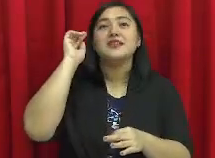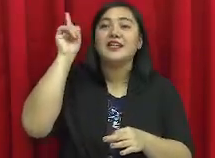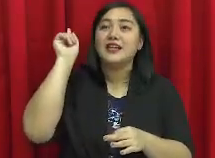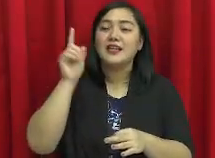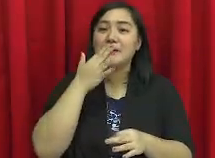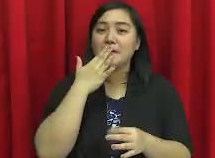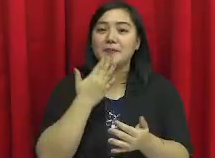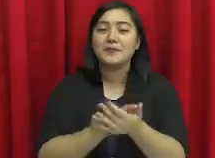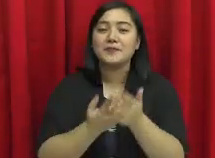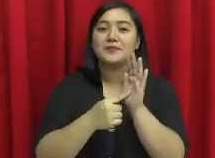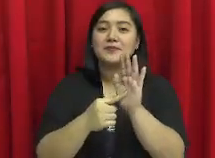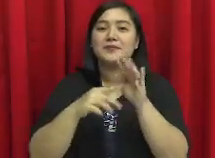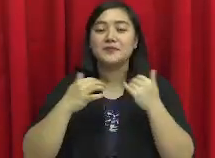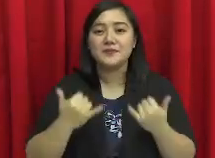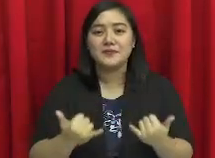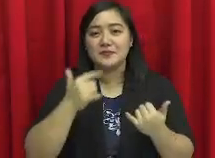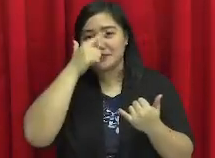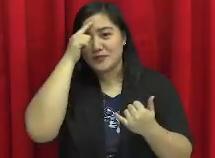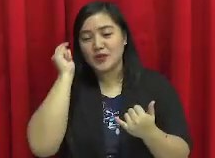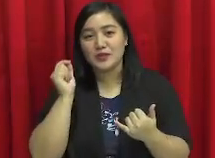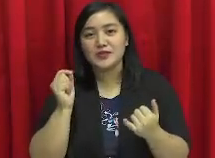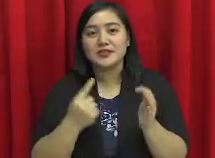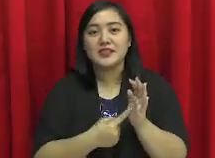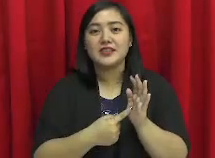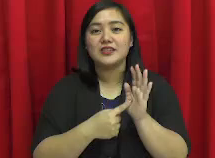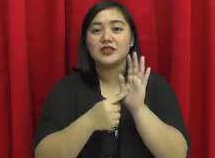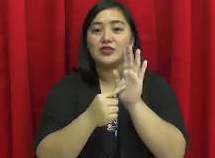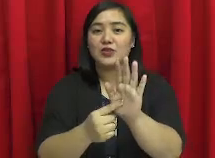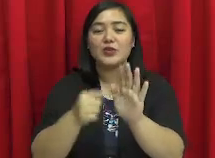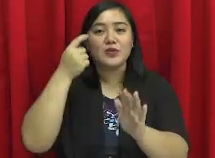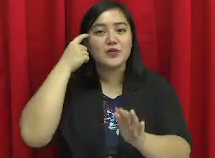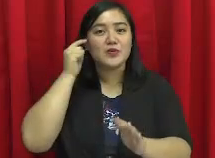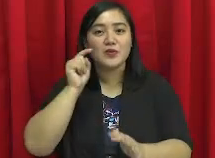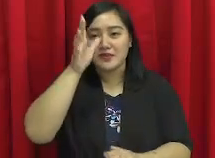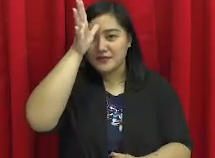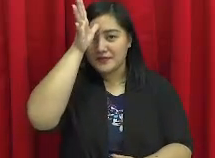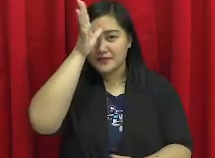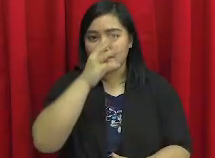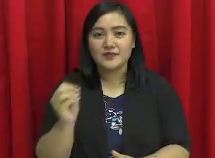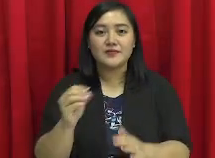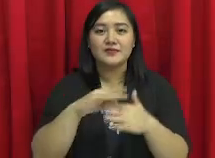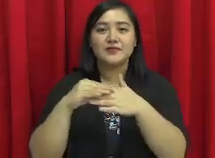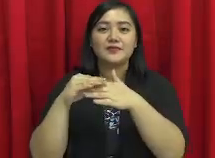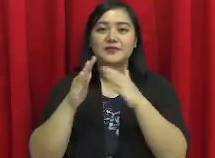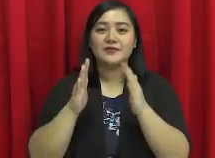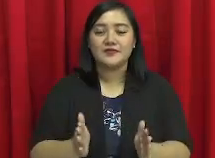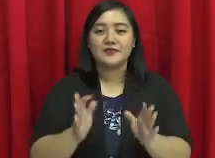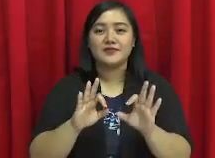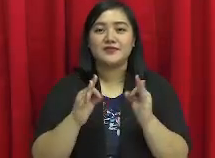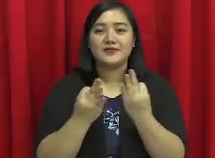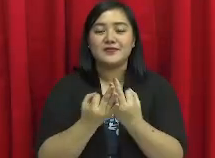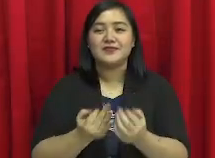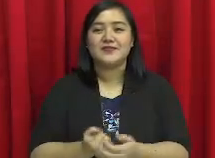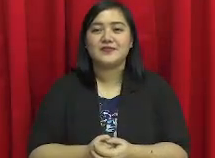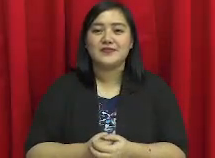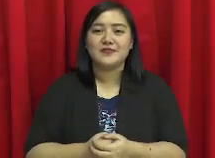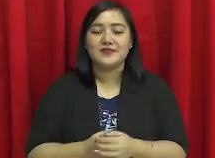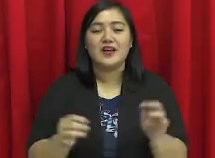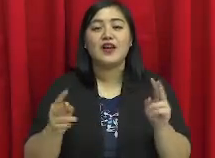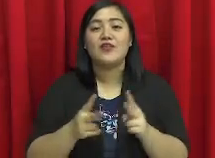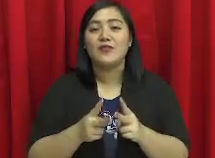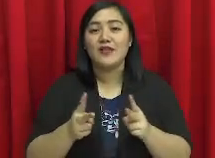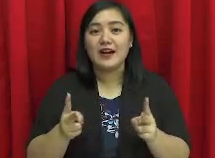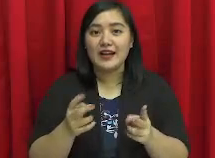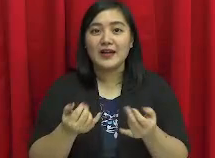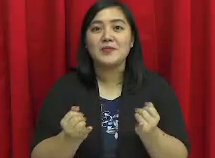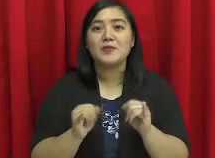pong episode dati ngayon, this is the episode for the fathers and for the leaders of the home. Alam niyo po, napaka-importante